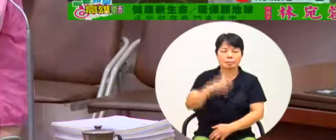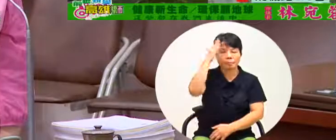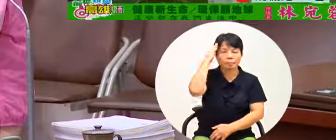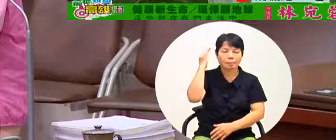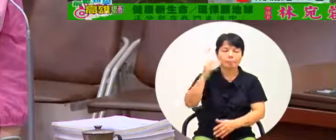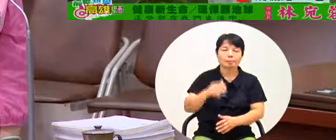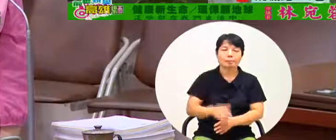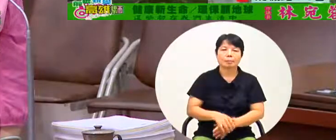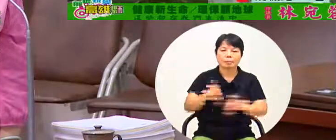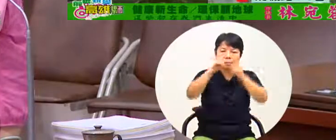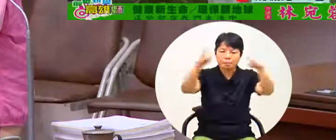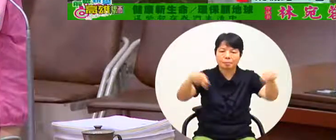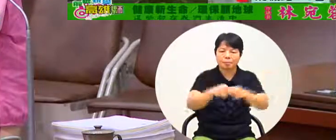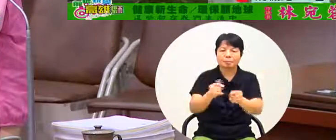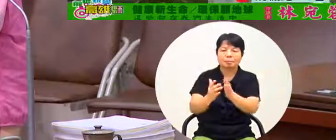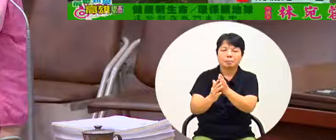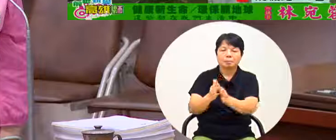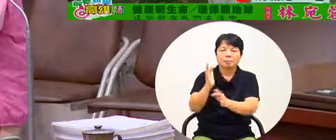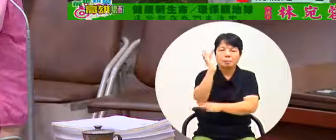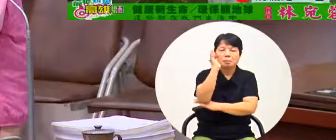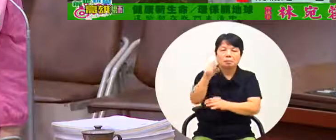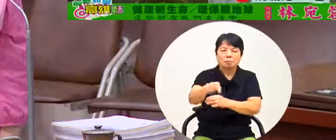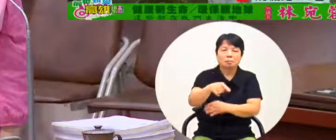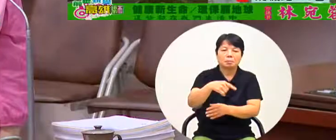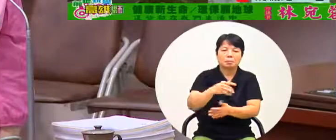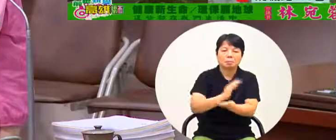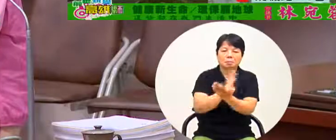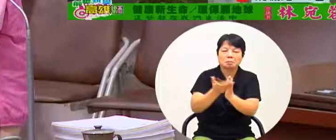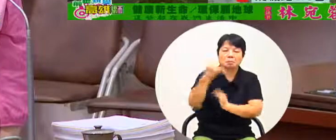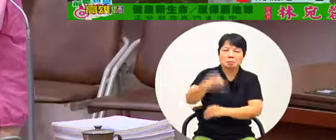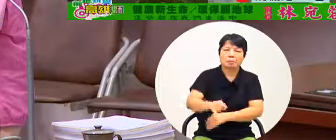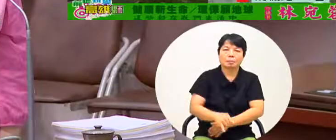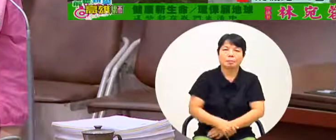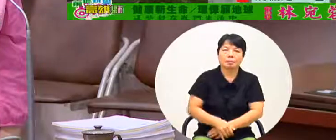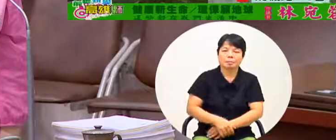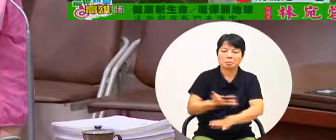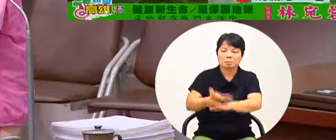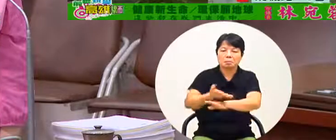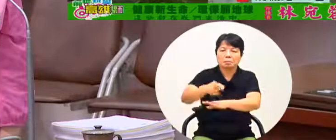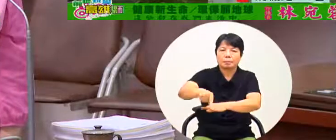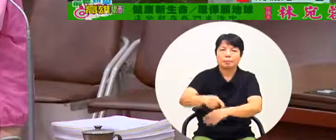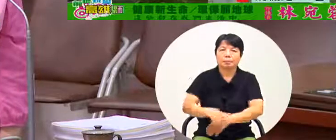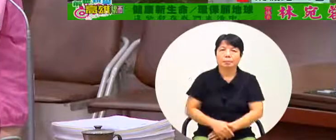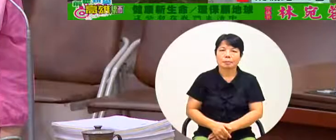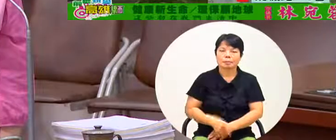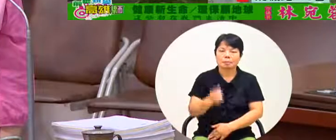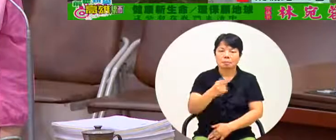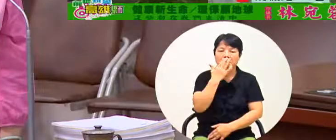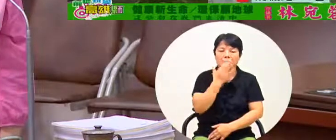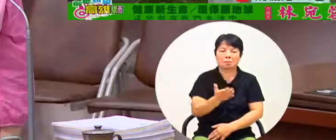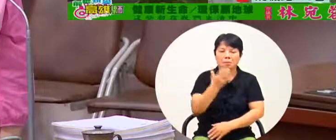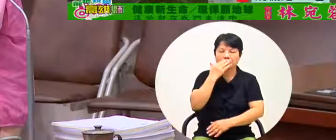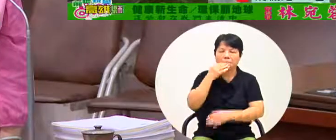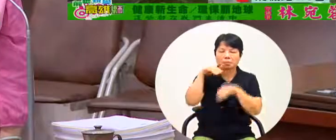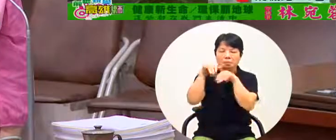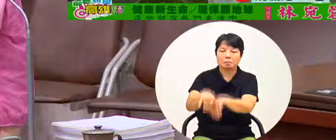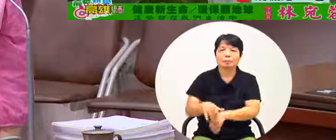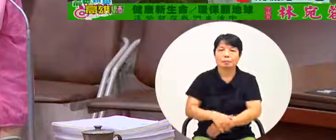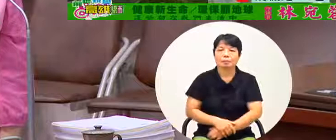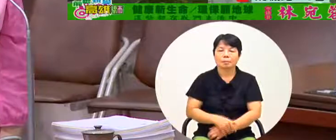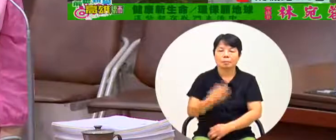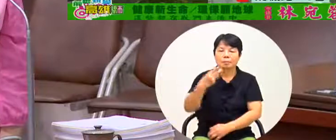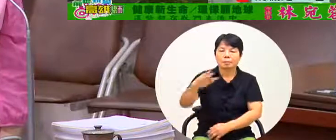啊，还放着，我安尼袂感觉想过浪漫吗？是咪感觉讲，哇，你们山东里，哦，我家